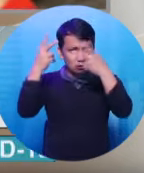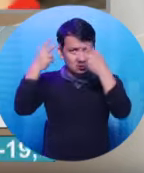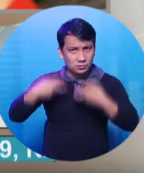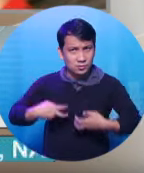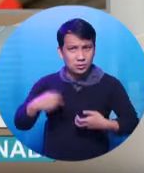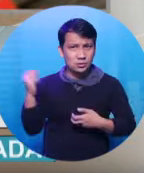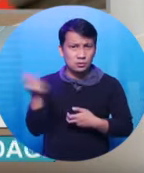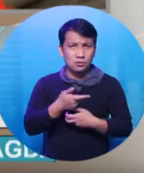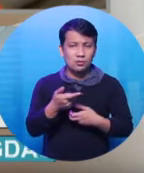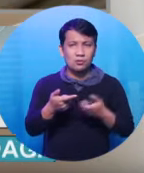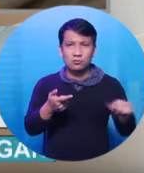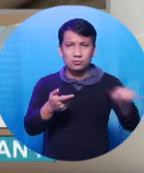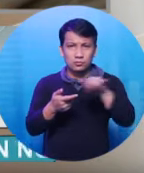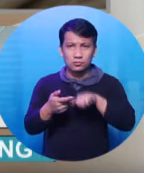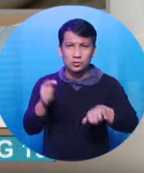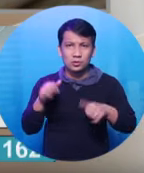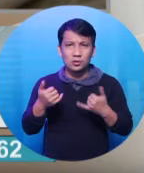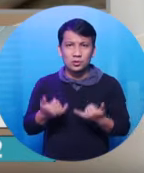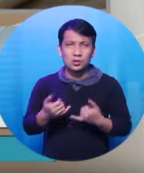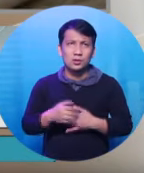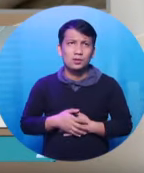scan. And then,